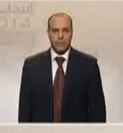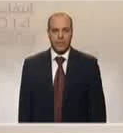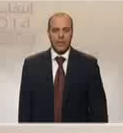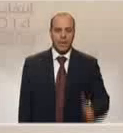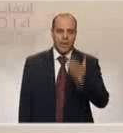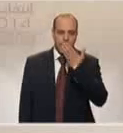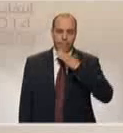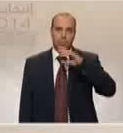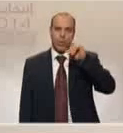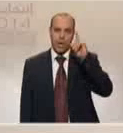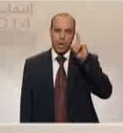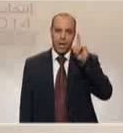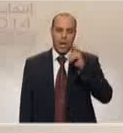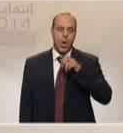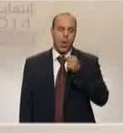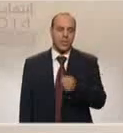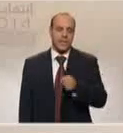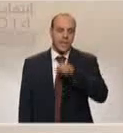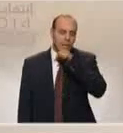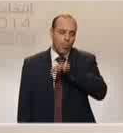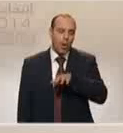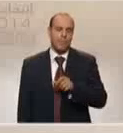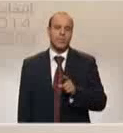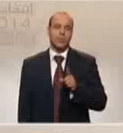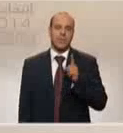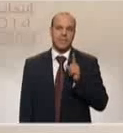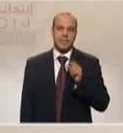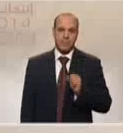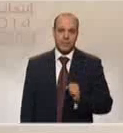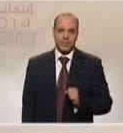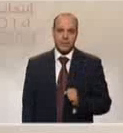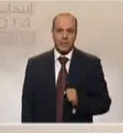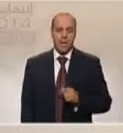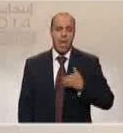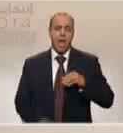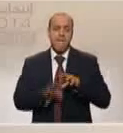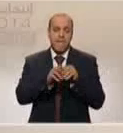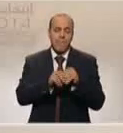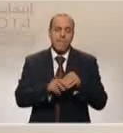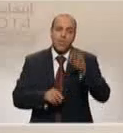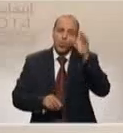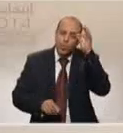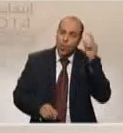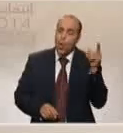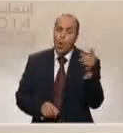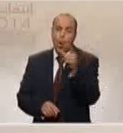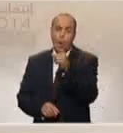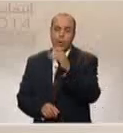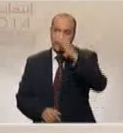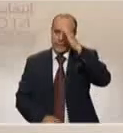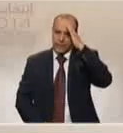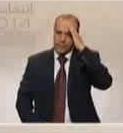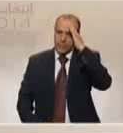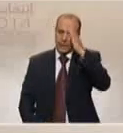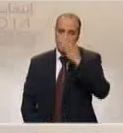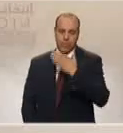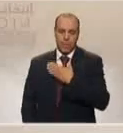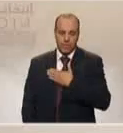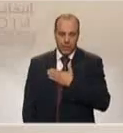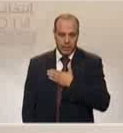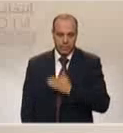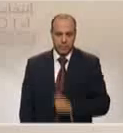الحمد لله والصلاه والسلام على رسول الله ا اهلي اناسي في تونس السلام عليكم ورحمه الله